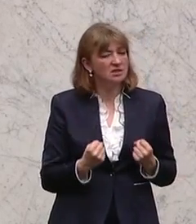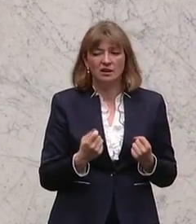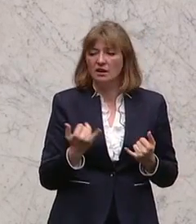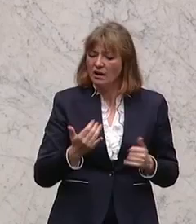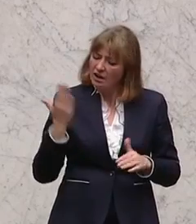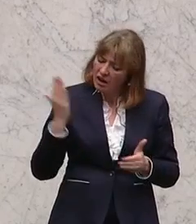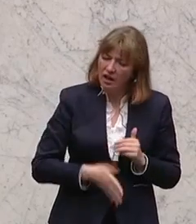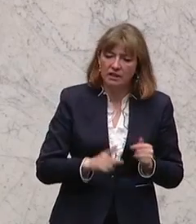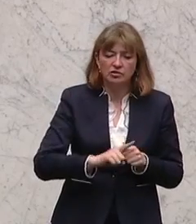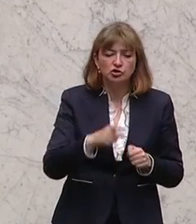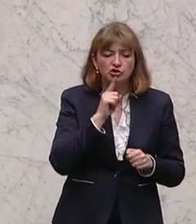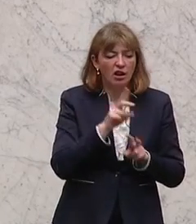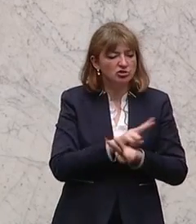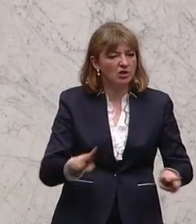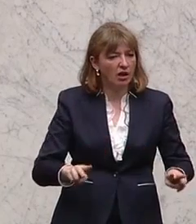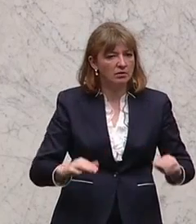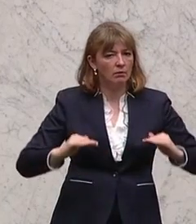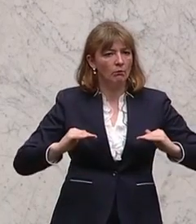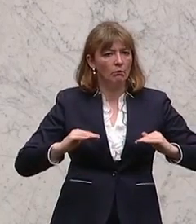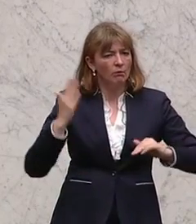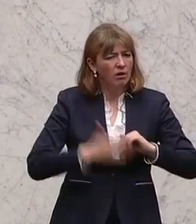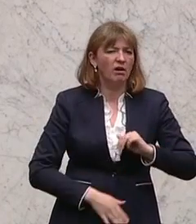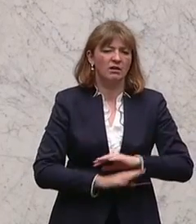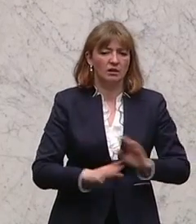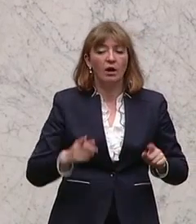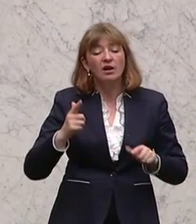Stillstand beendet wird und zweitens, dass